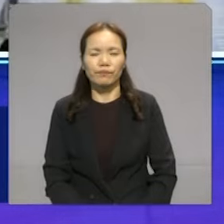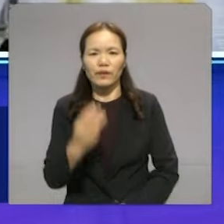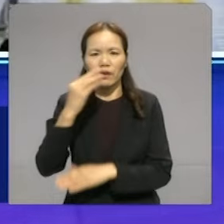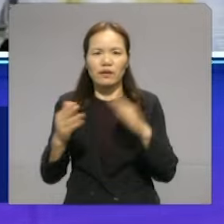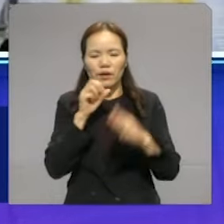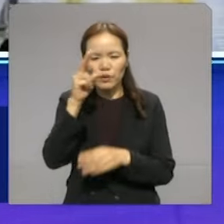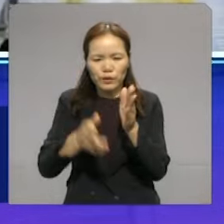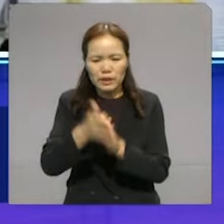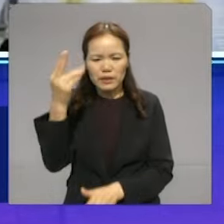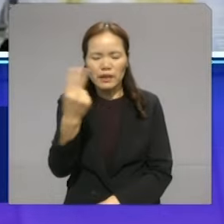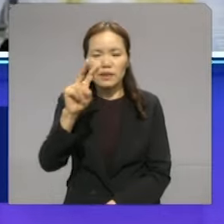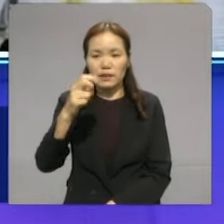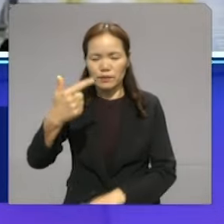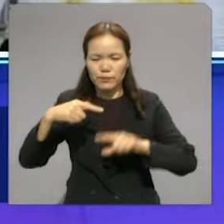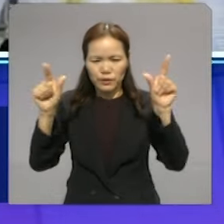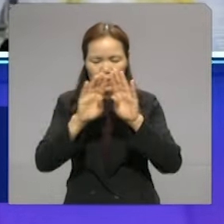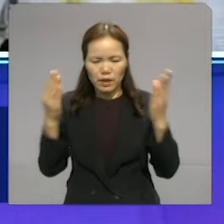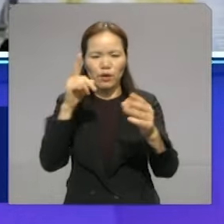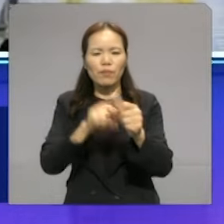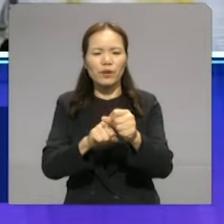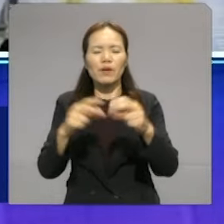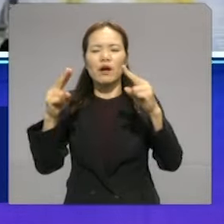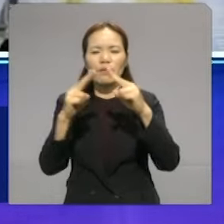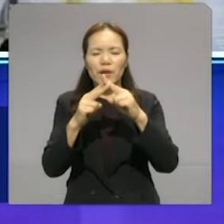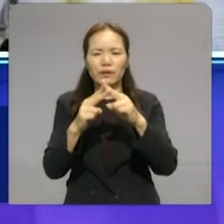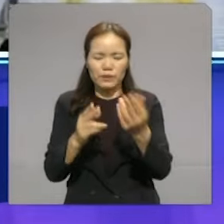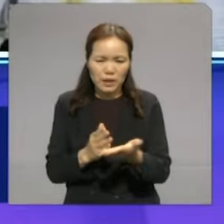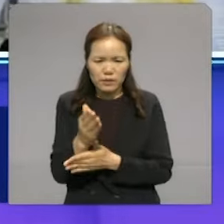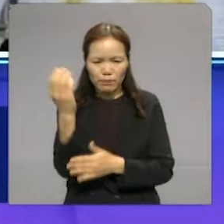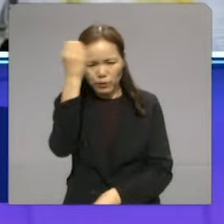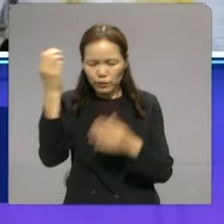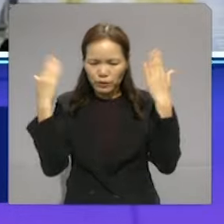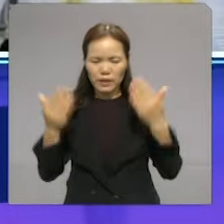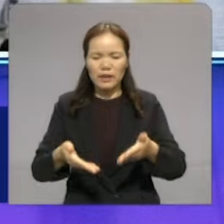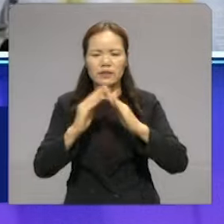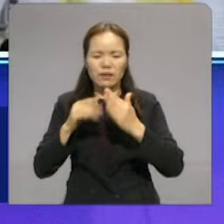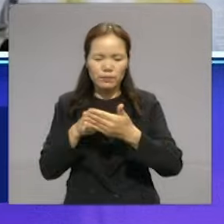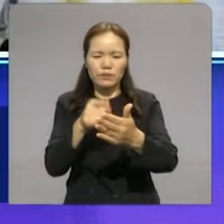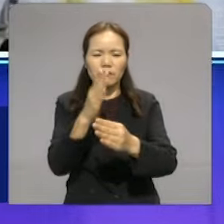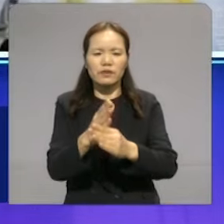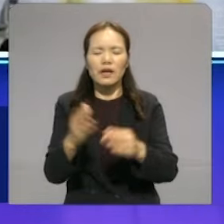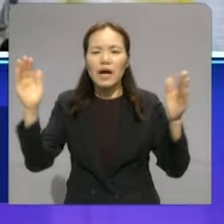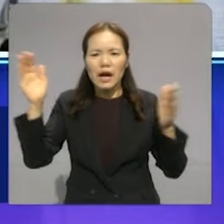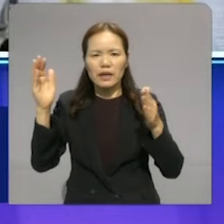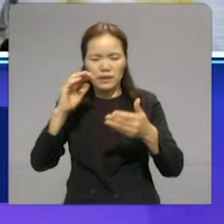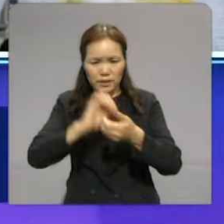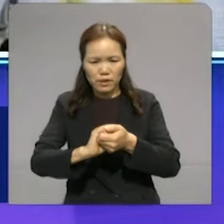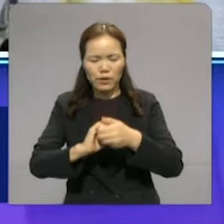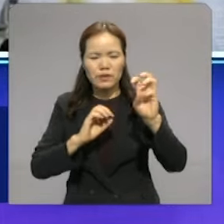네, 경기도 용인시가 2026년 개교를 목표로 반도체 마이스터 고등학교 설립을 추진하고 있습니다. 학생